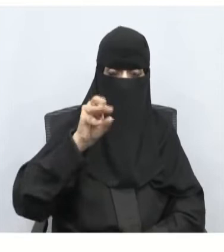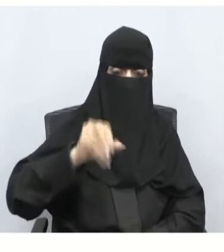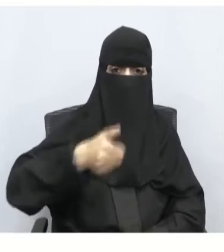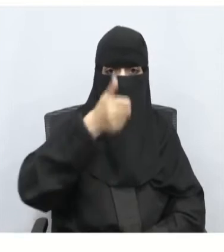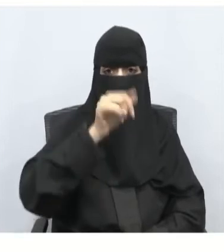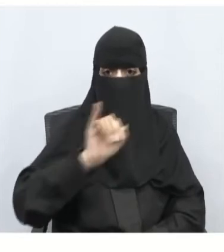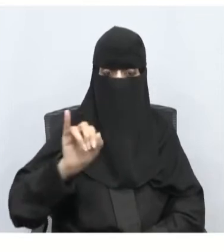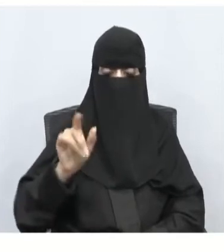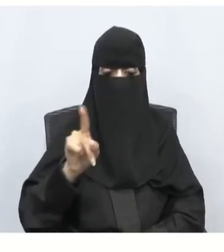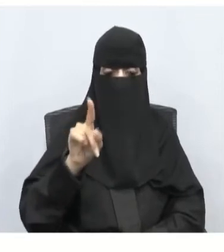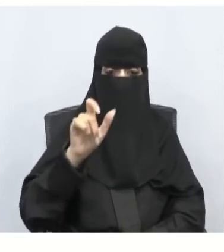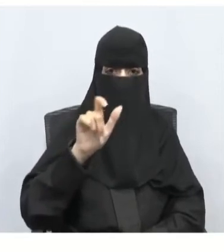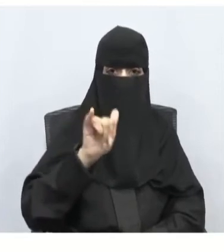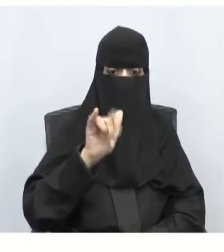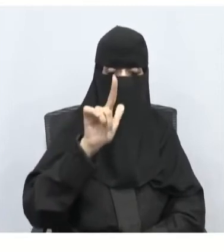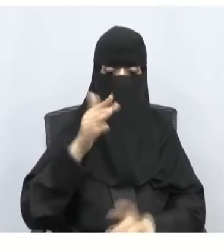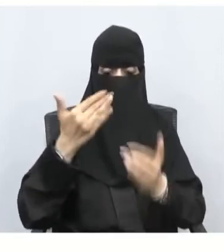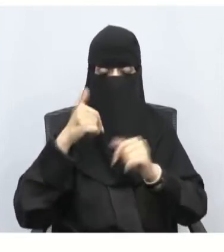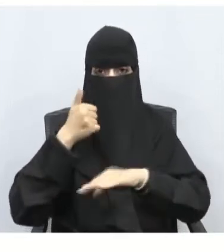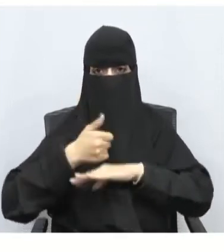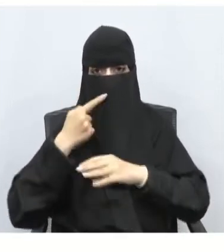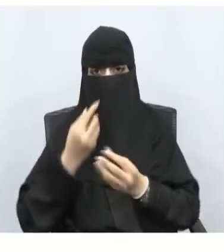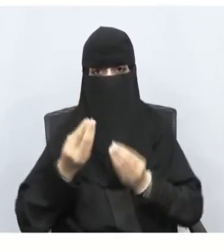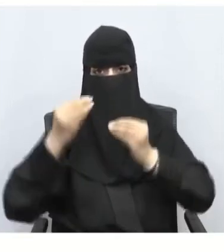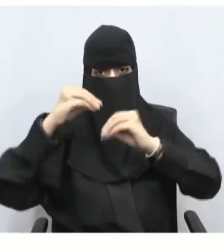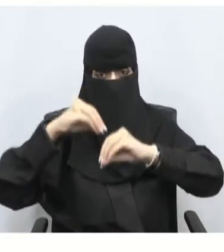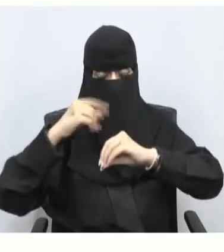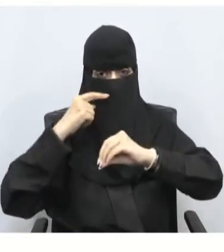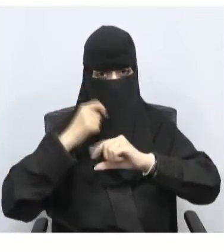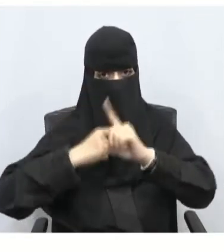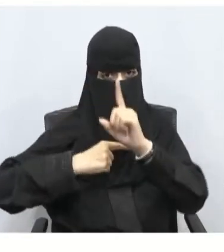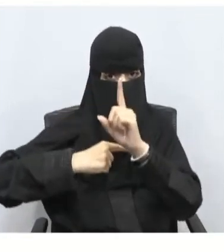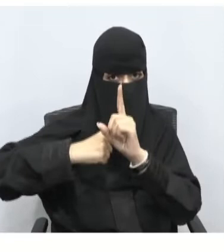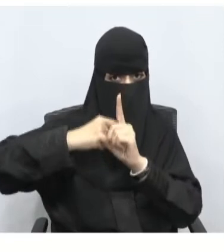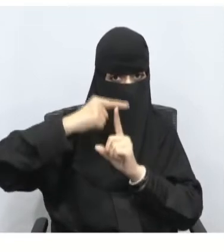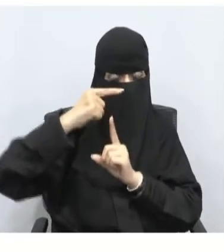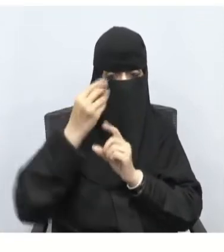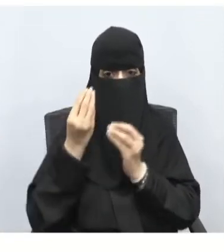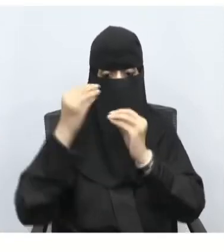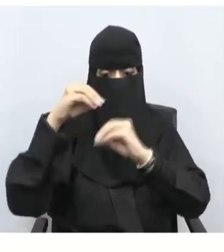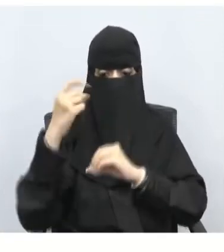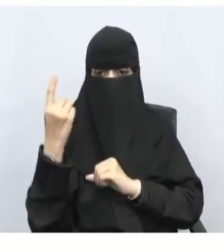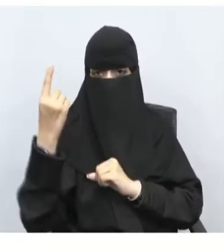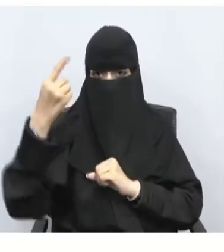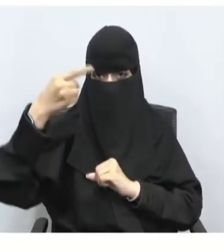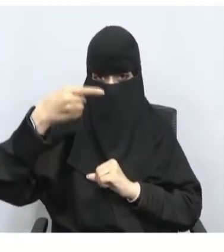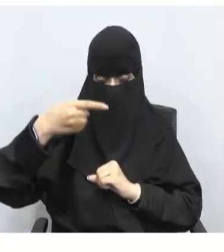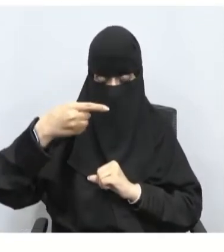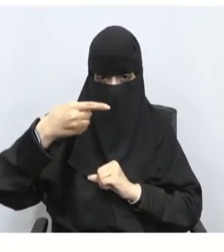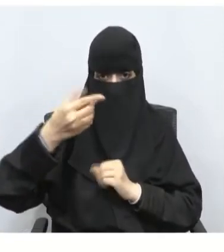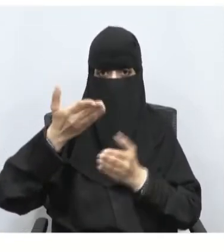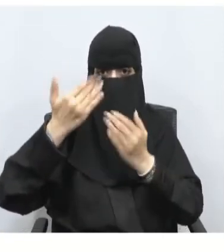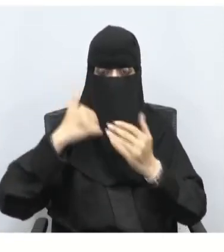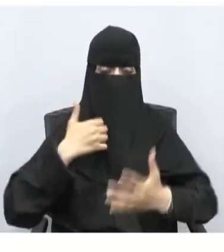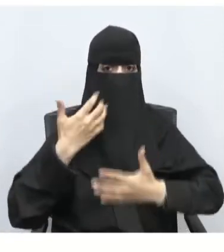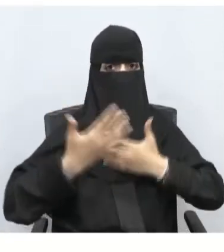هناك قاعدة في هذا المقياس، إذا زاد مستوى شدة الصوت بمقدار 10 ديسبل